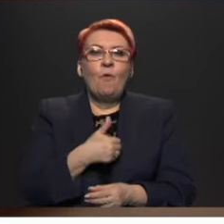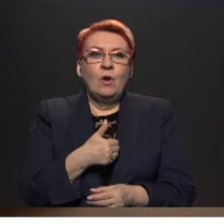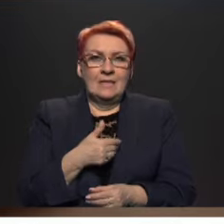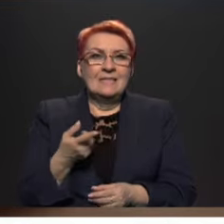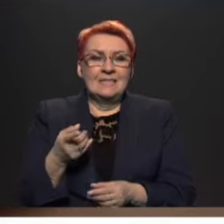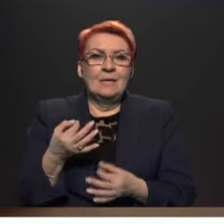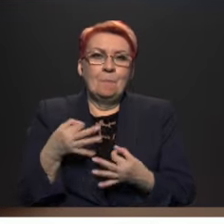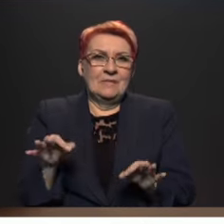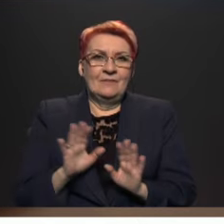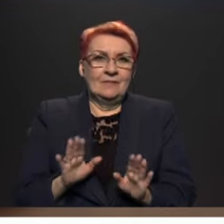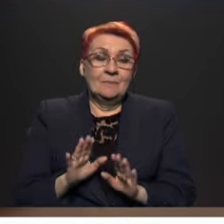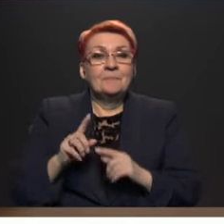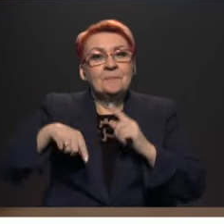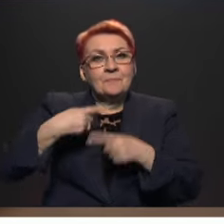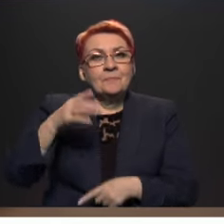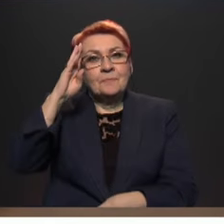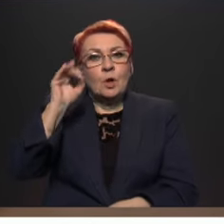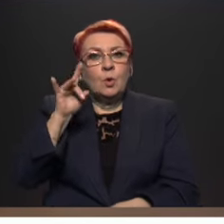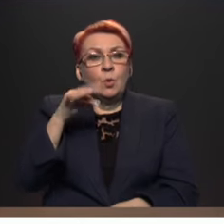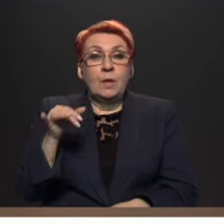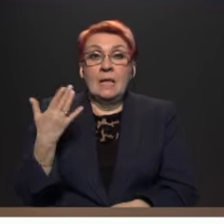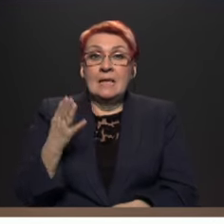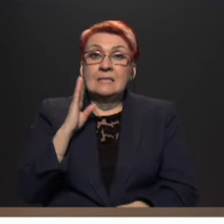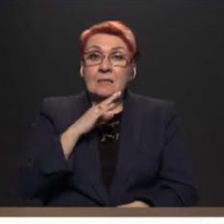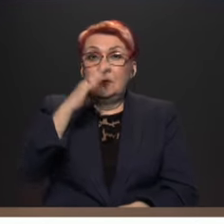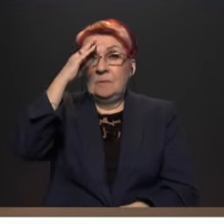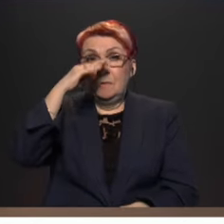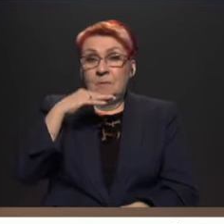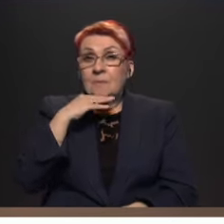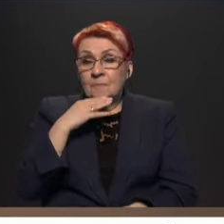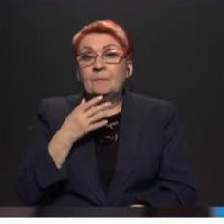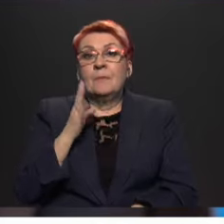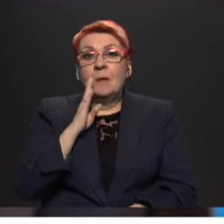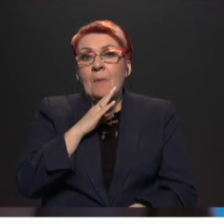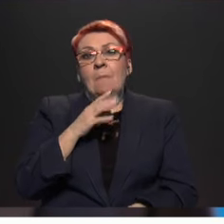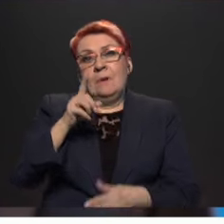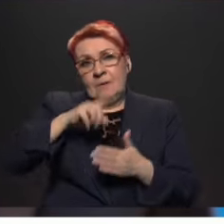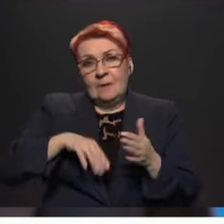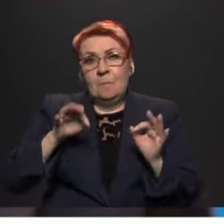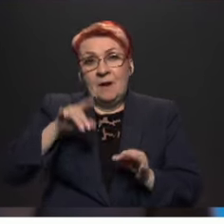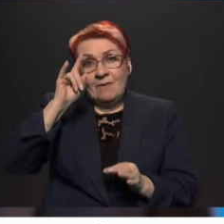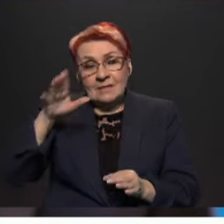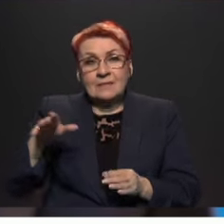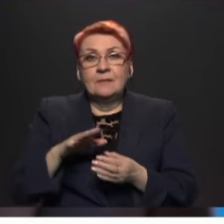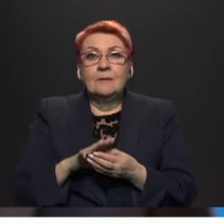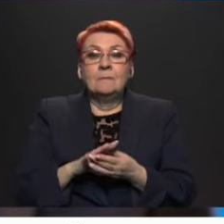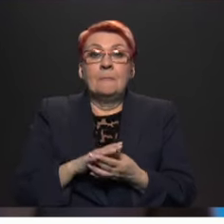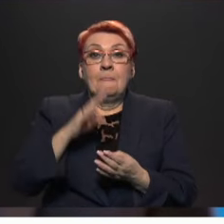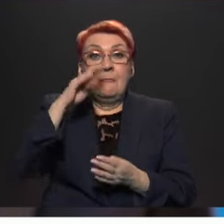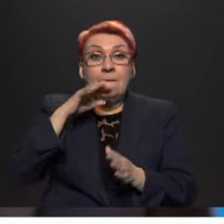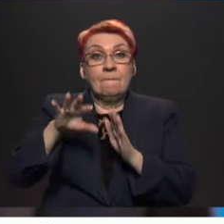вопрос у нас от Юрия. Как быть, если родители в разных деноминациях? Мама православная, отец со временем стал верующим, но